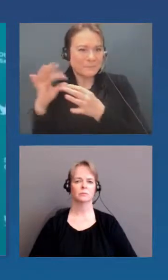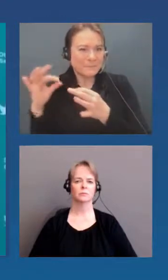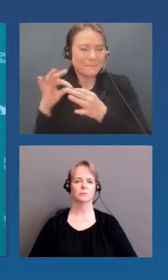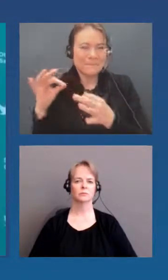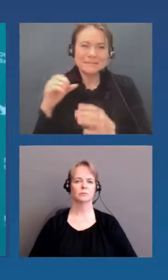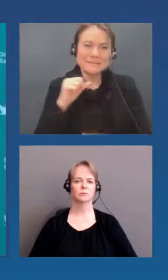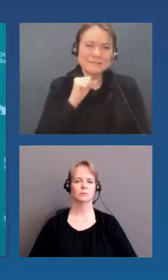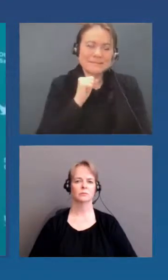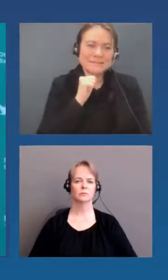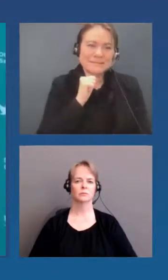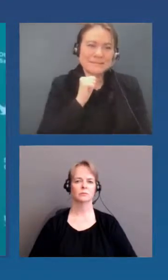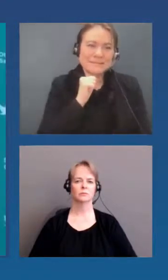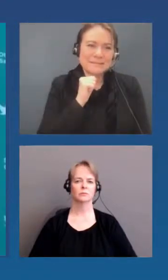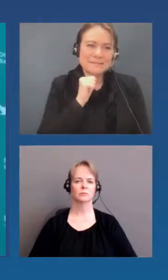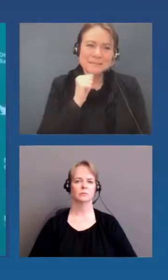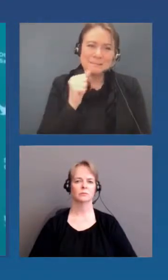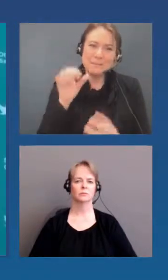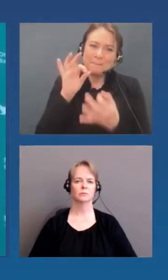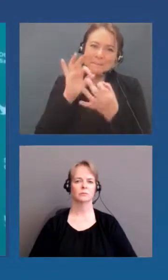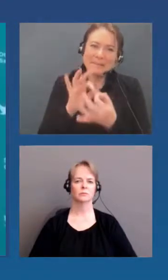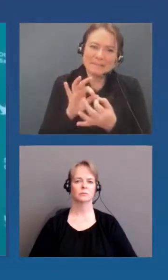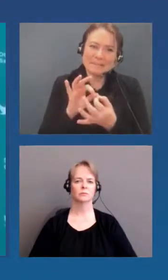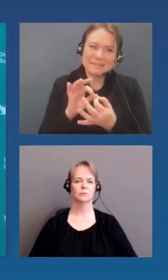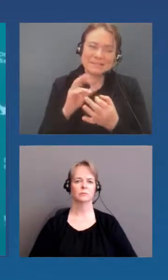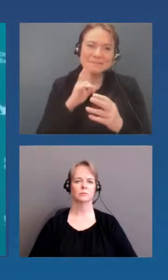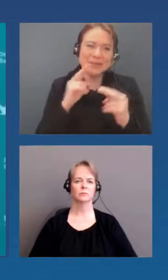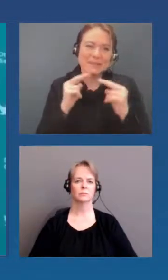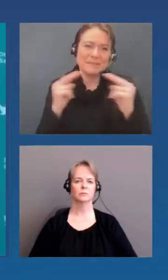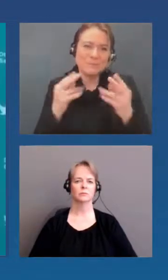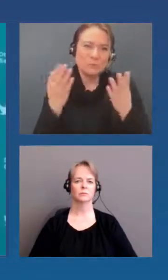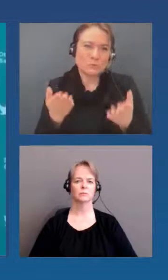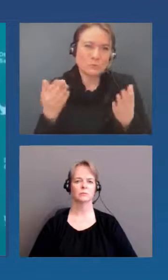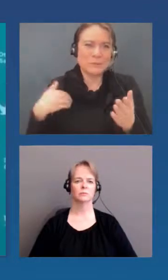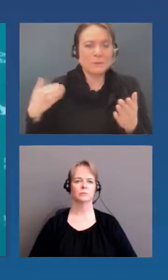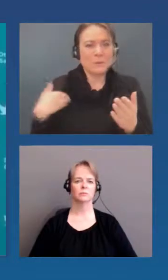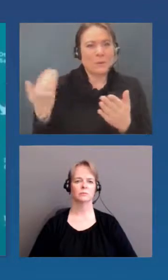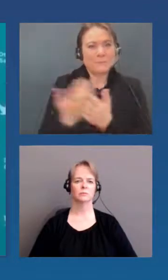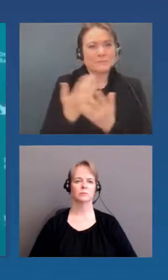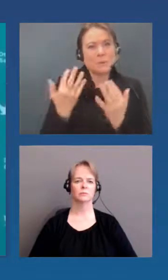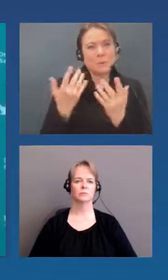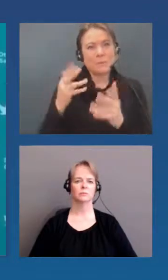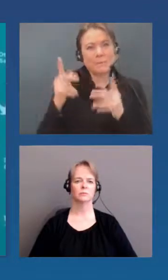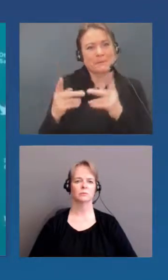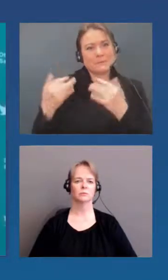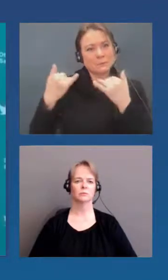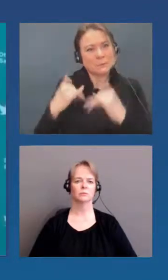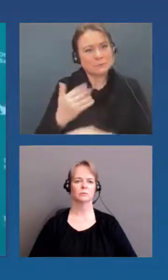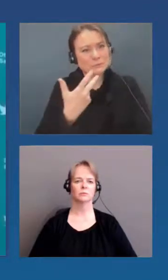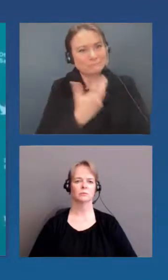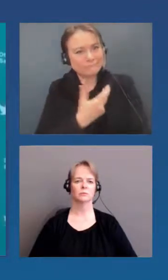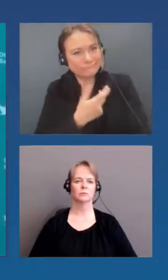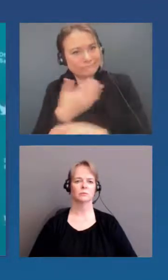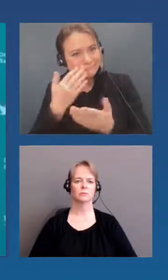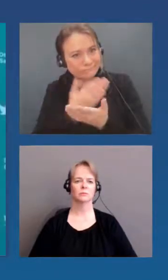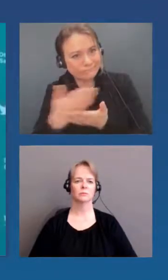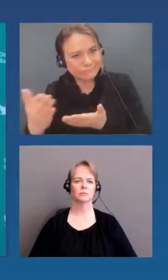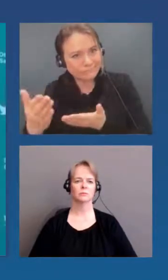c'est pas exactement le niveau aujourd'hui parce que le nombre de personnes qui continuent de